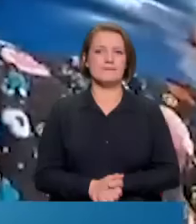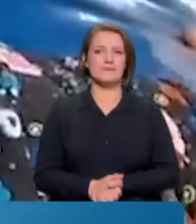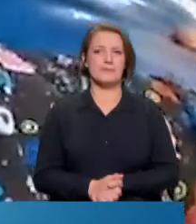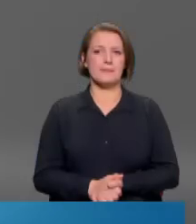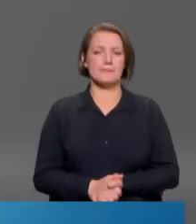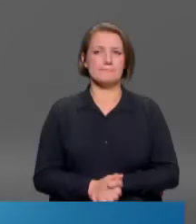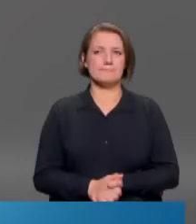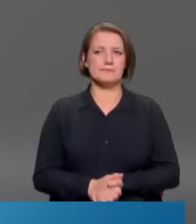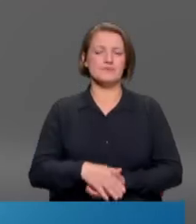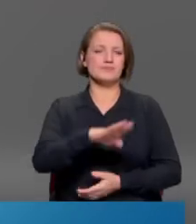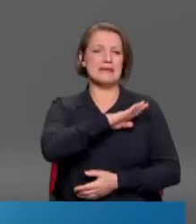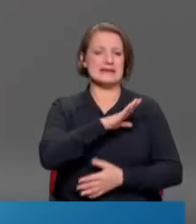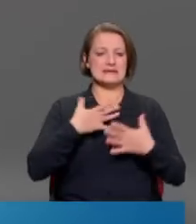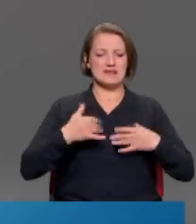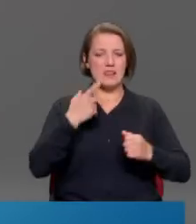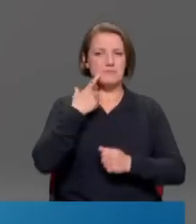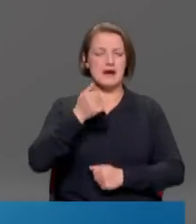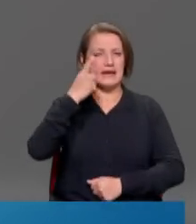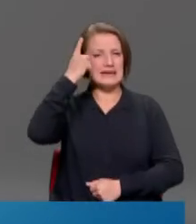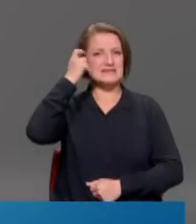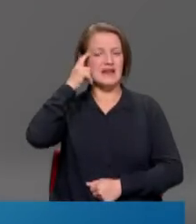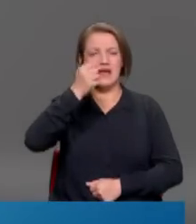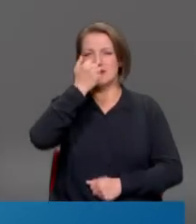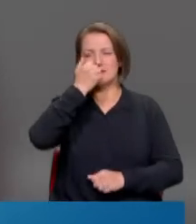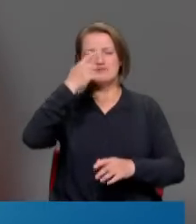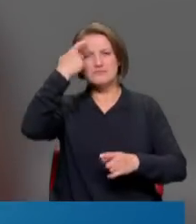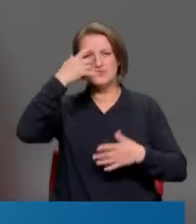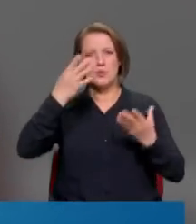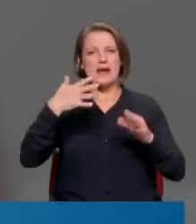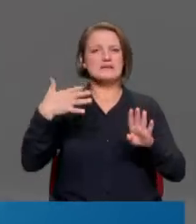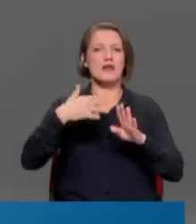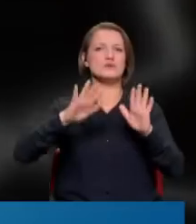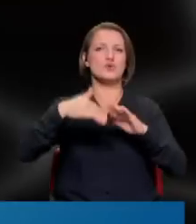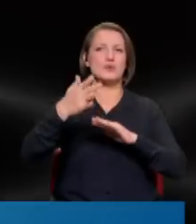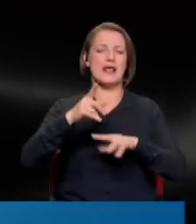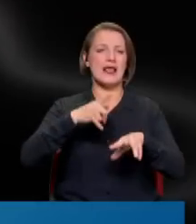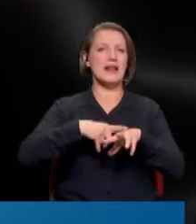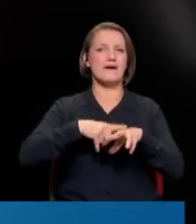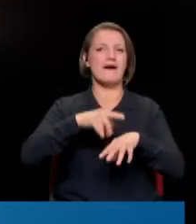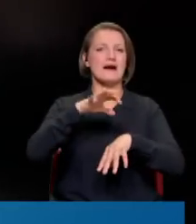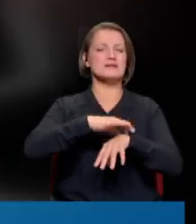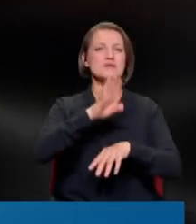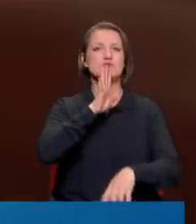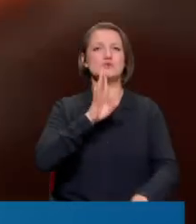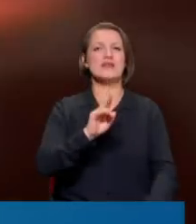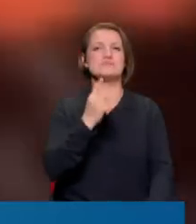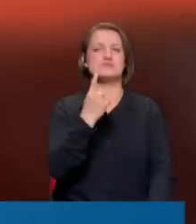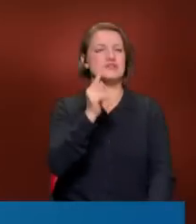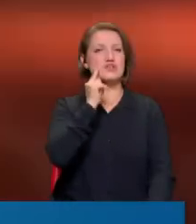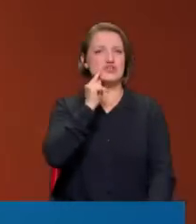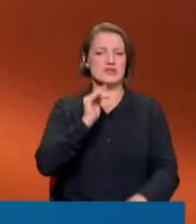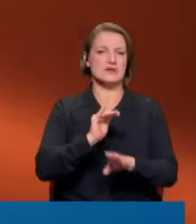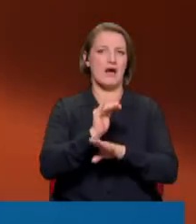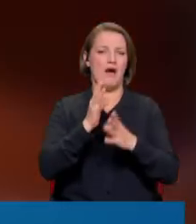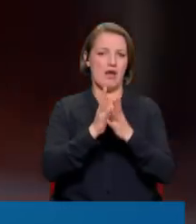çalışıyor Gazze Sağlık Bakanlığı İsrail'in kan donduran saldırısı sonucu el ehli hastanesinde 471 kişinin